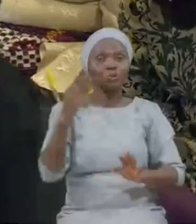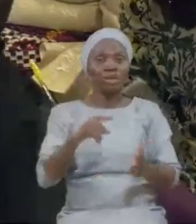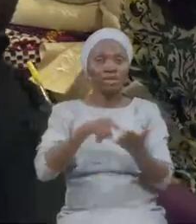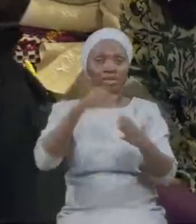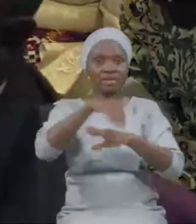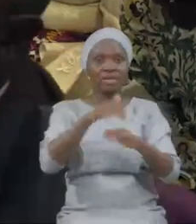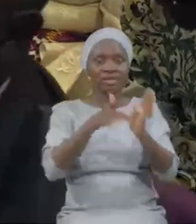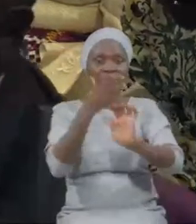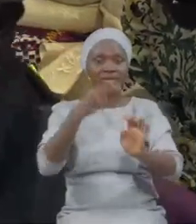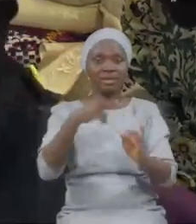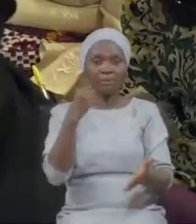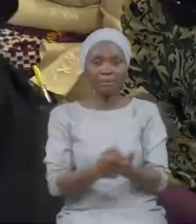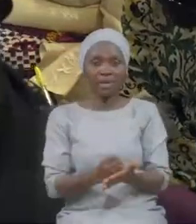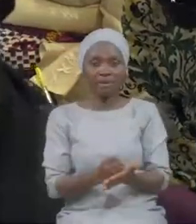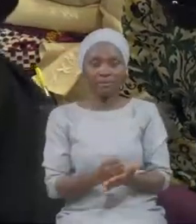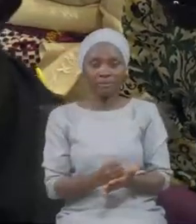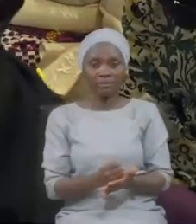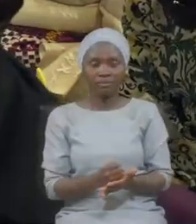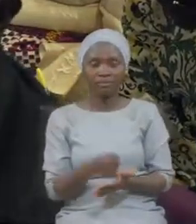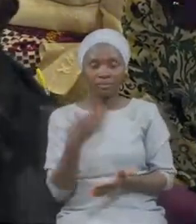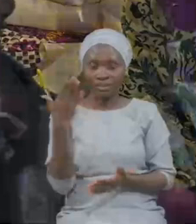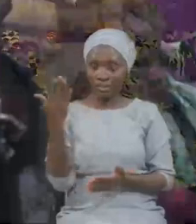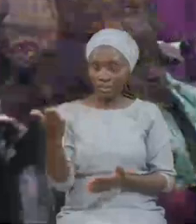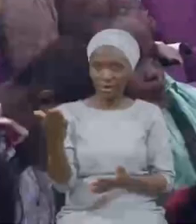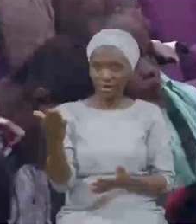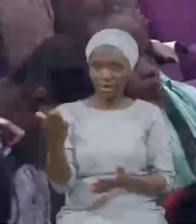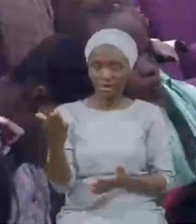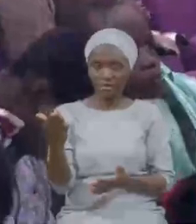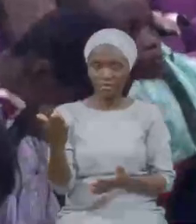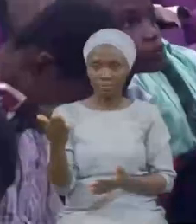de ce jour au nom de Jésus-Christ.